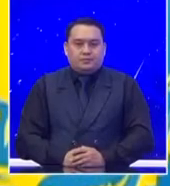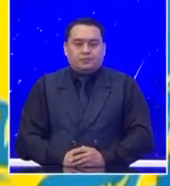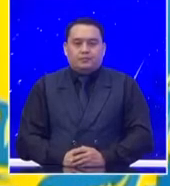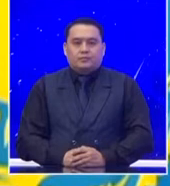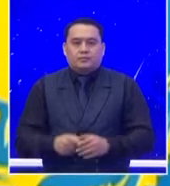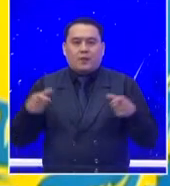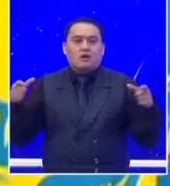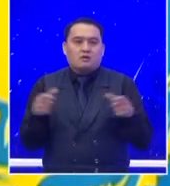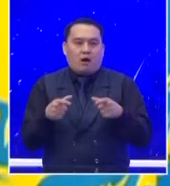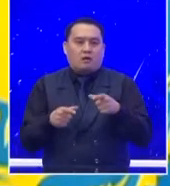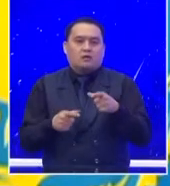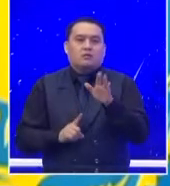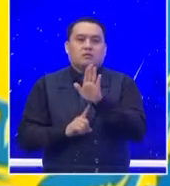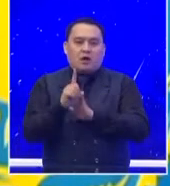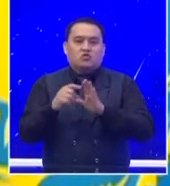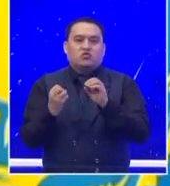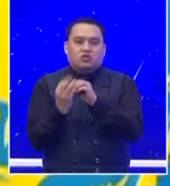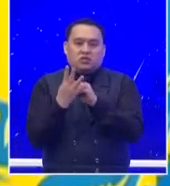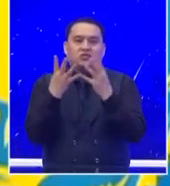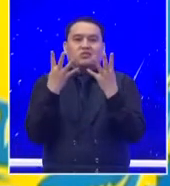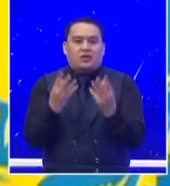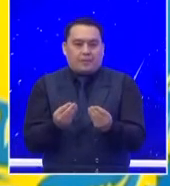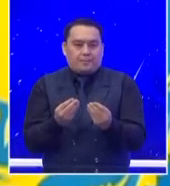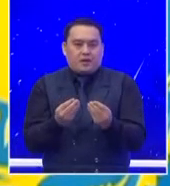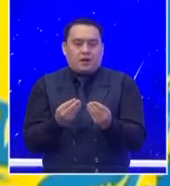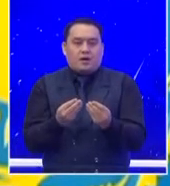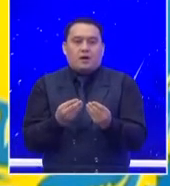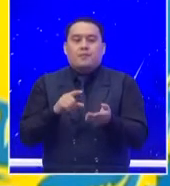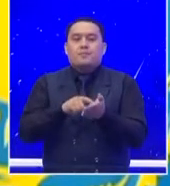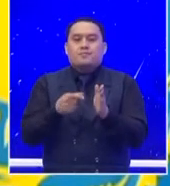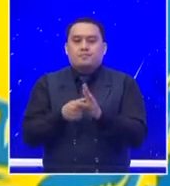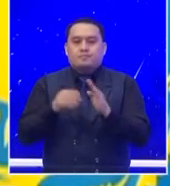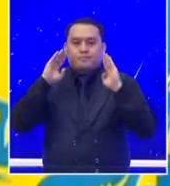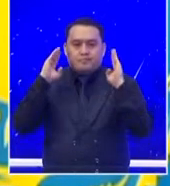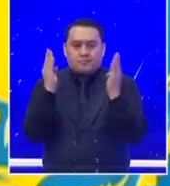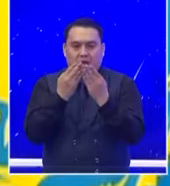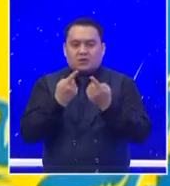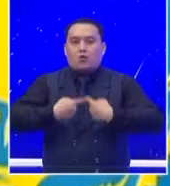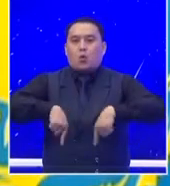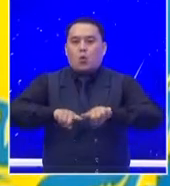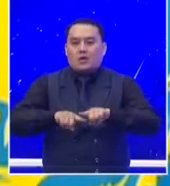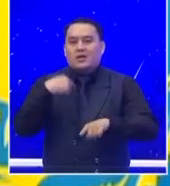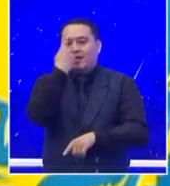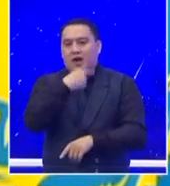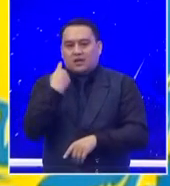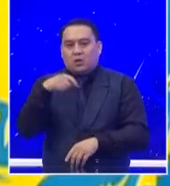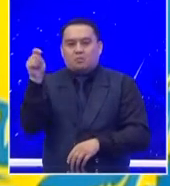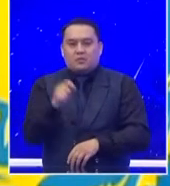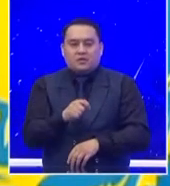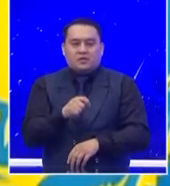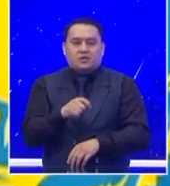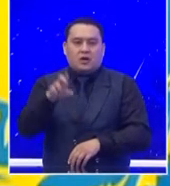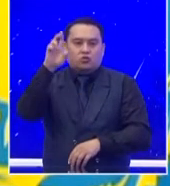Карантин на 14 дней с изоляцией в помещениях, определенных местными исполнительными органами, лиц, прибывших из